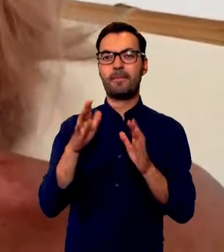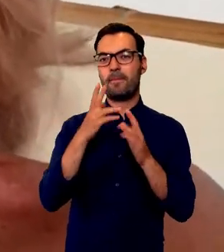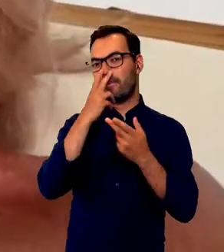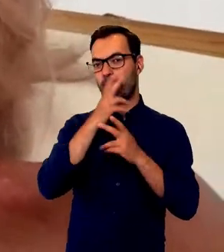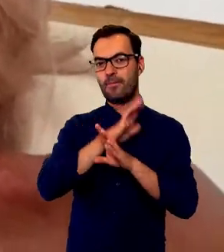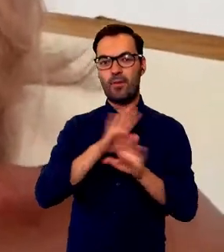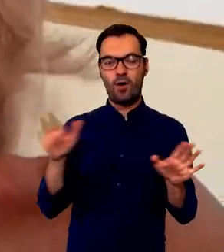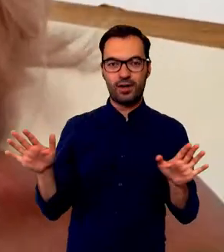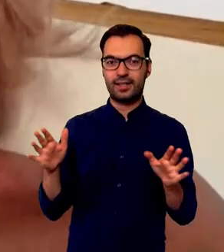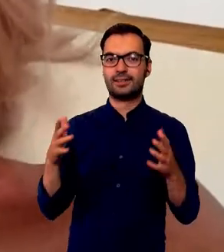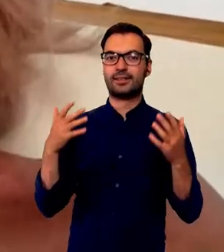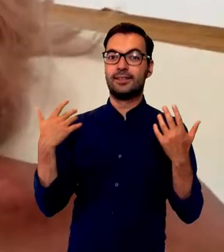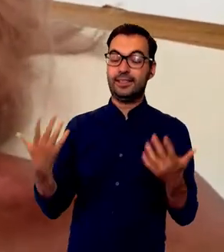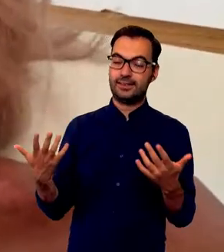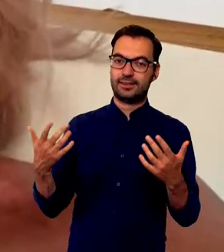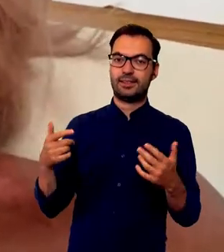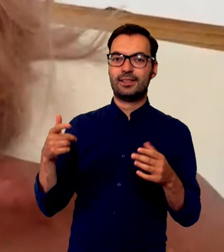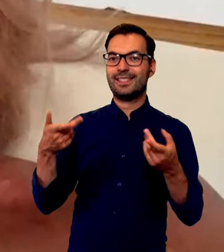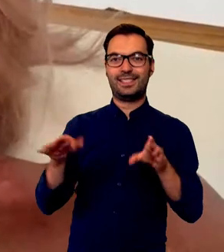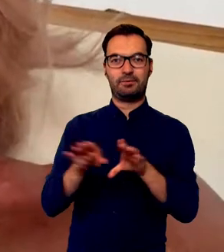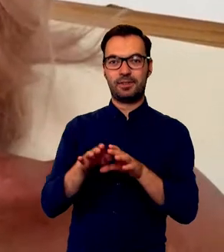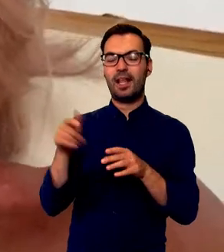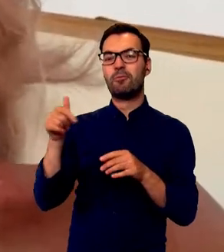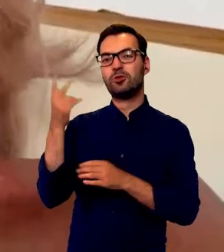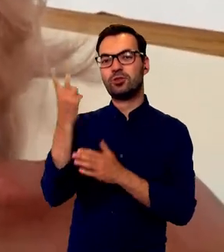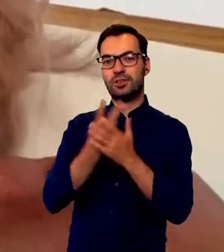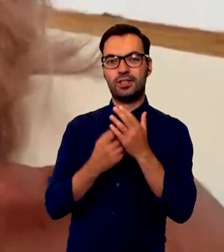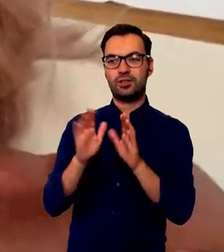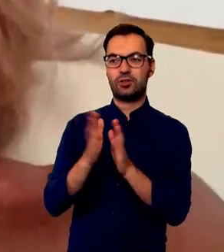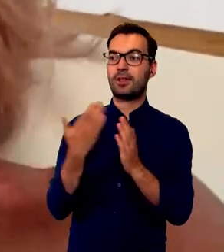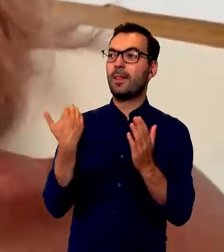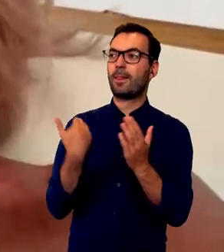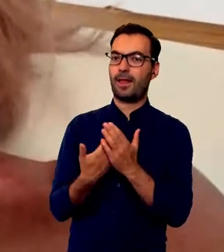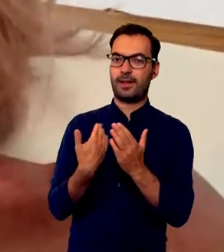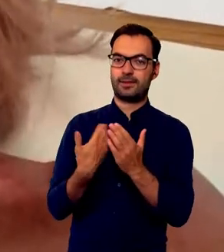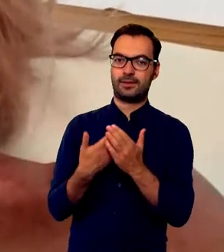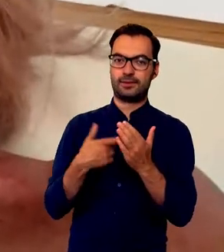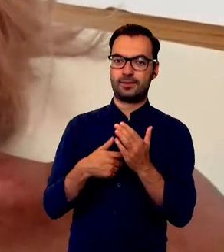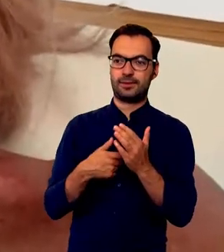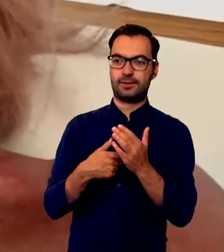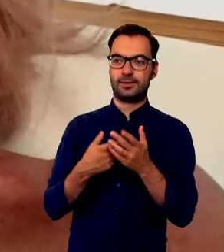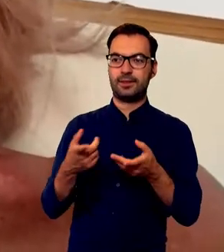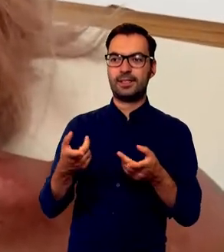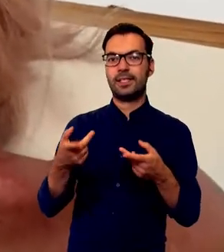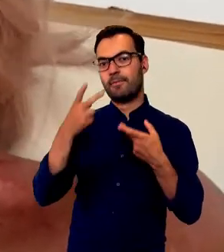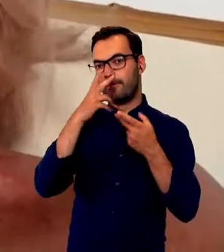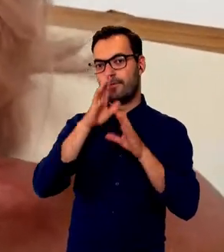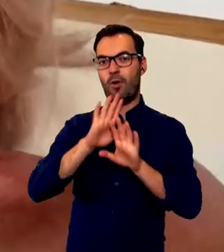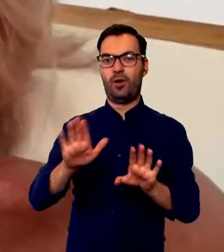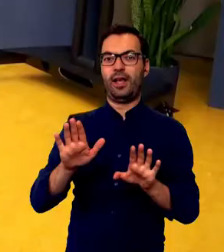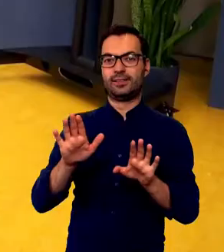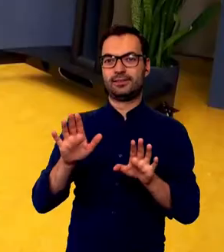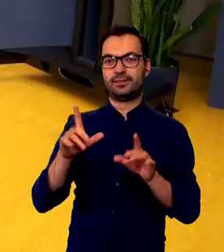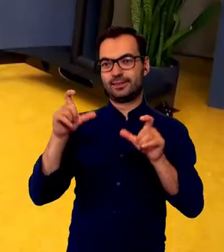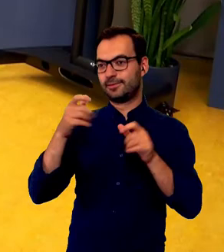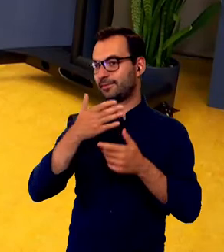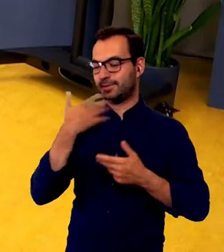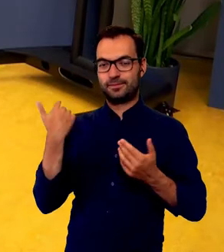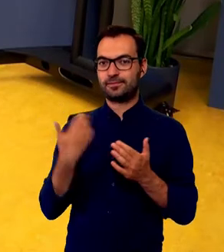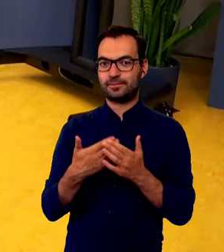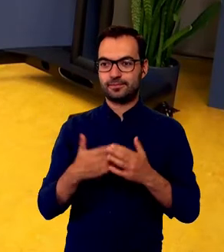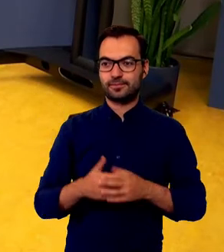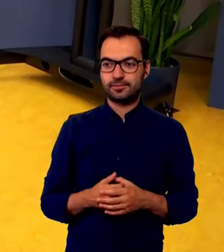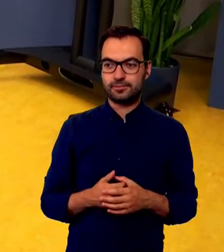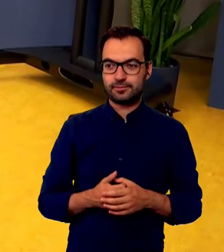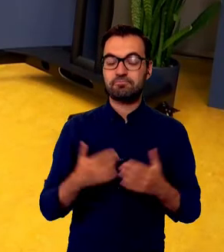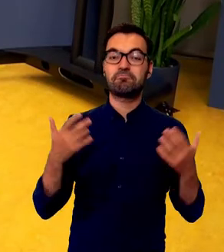zamkniętych pokazów, ale trzeba przeczytać tę powieść, żeby zrozumieć, dlaczego takich pokazów, takich materiałów nie dostarczyłam.